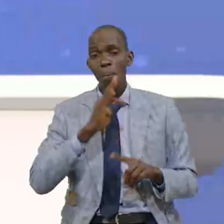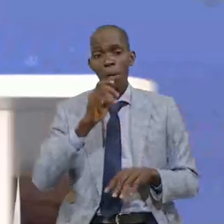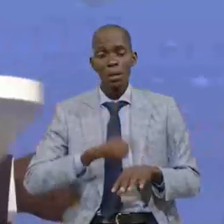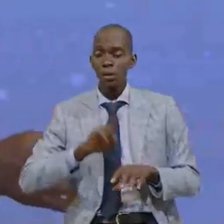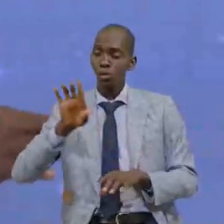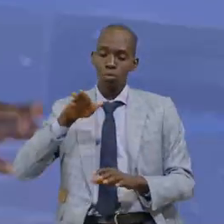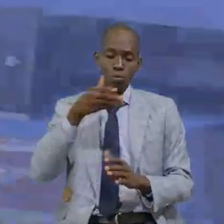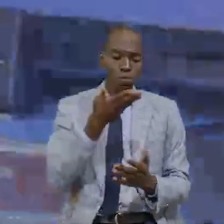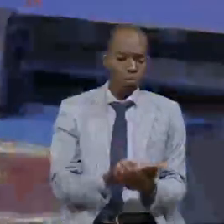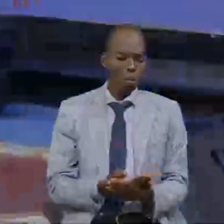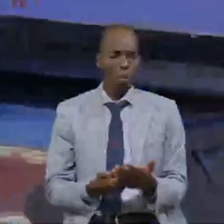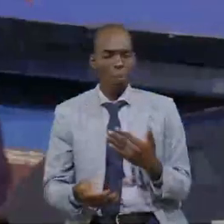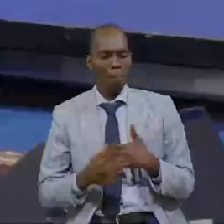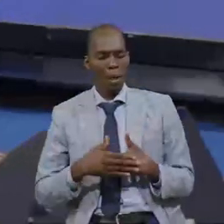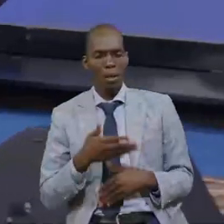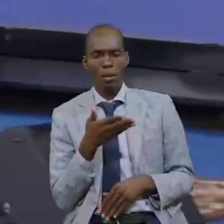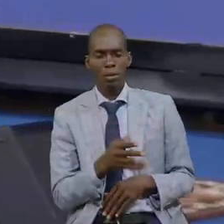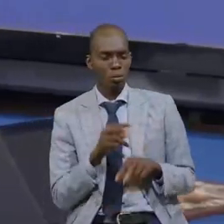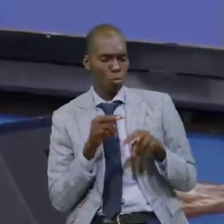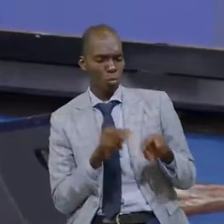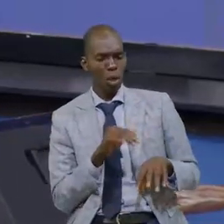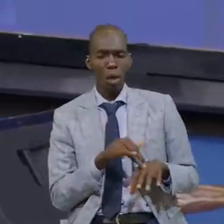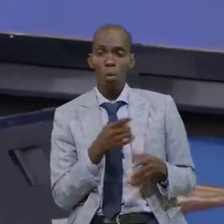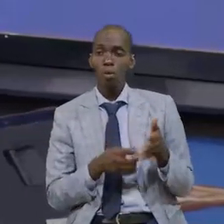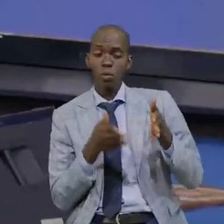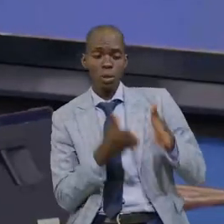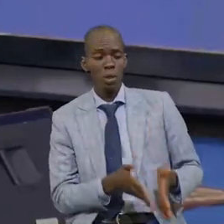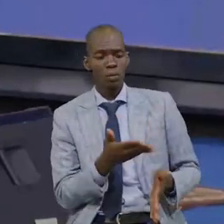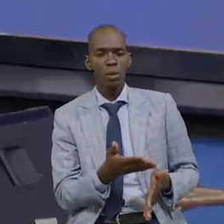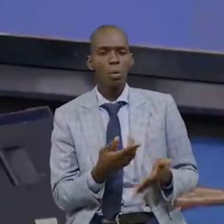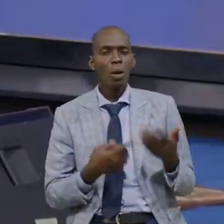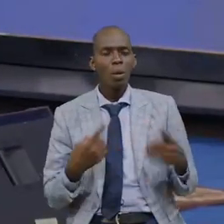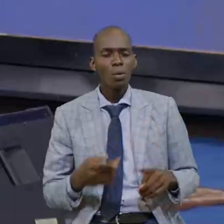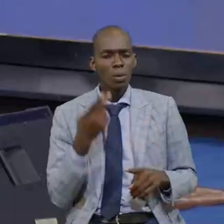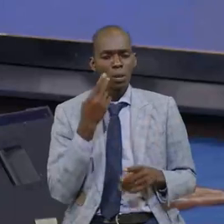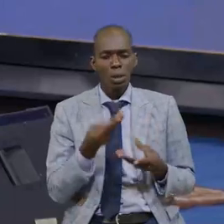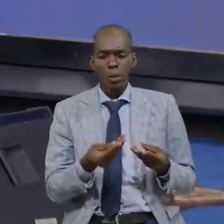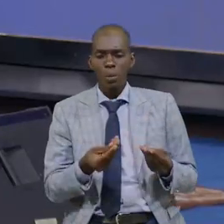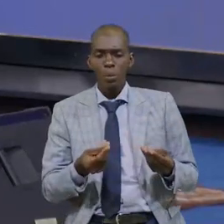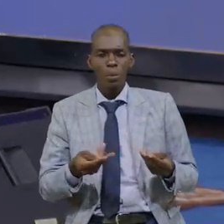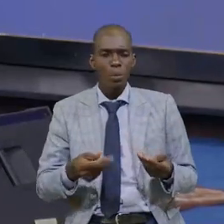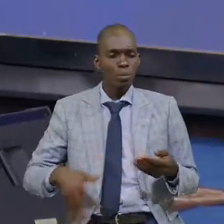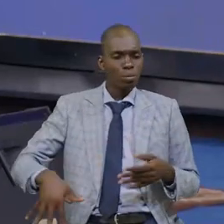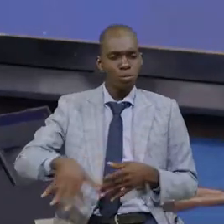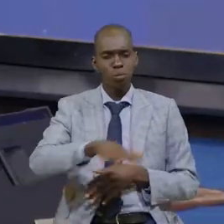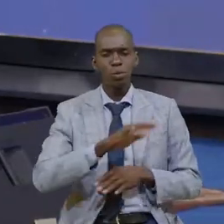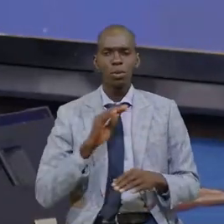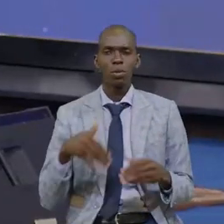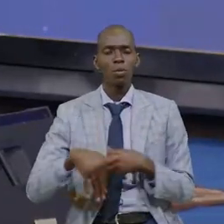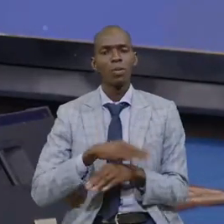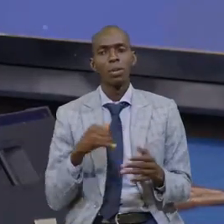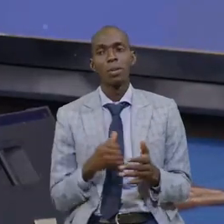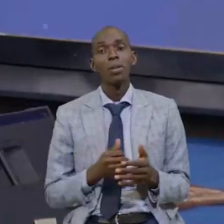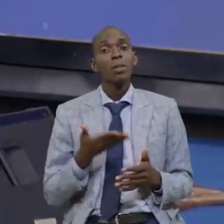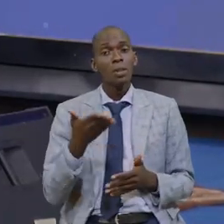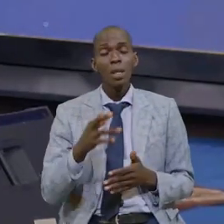que vous reviendrez et vous regardez l'objet, toute la poussière s'est rassemblée. Il y a plusieurs.